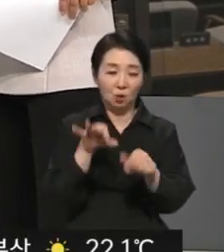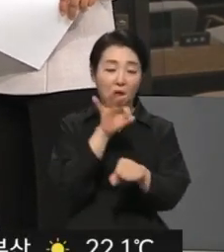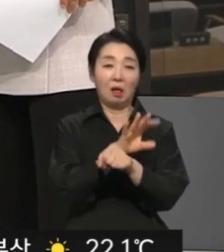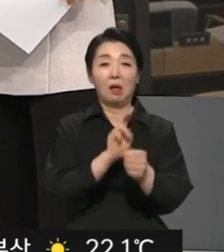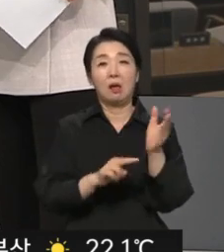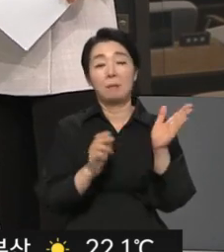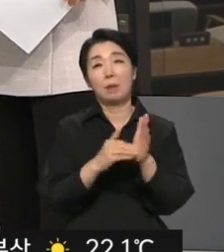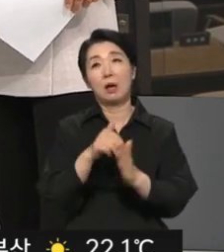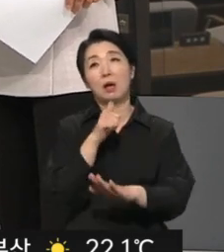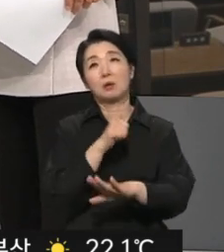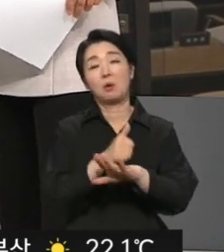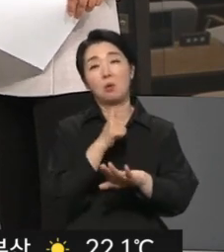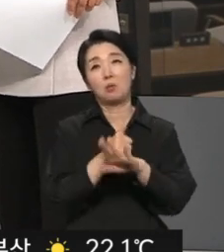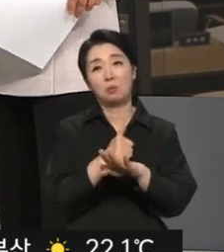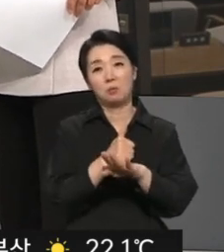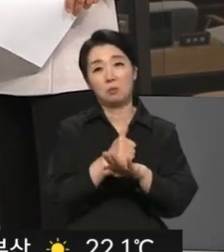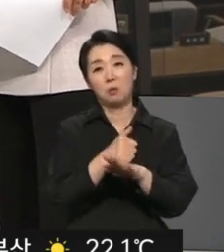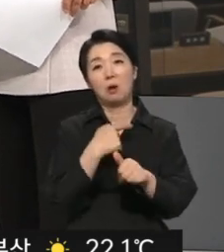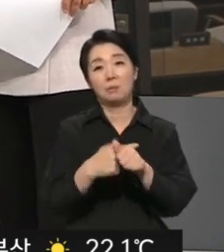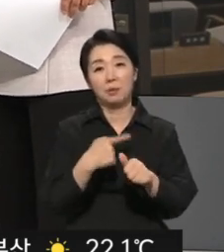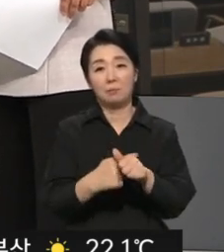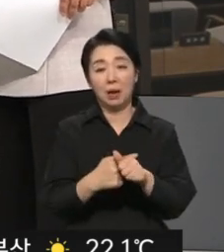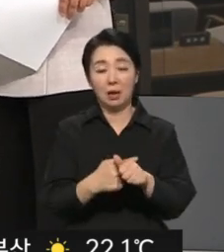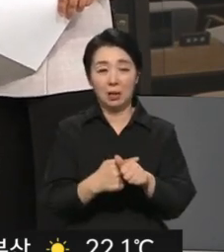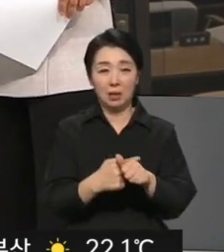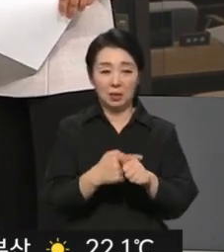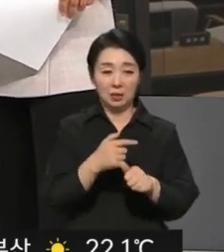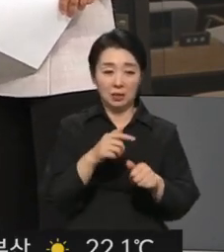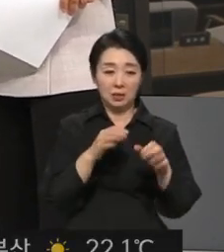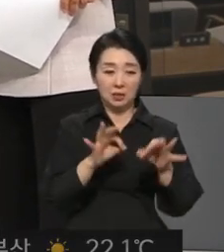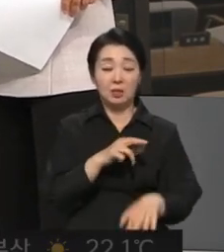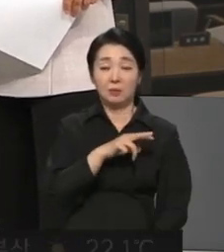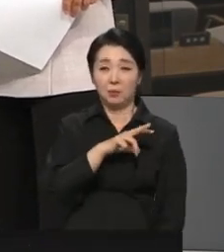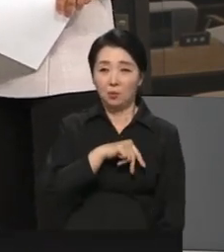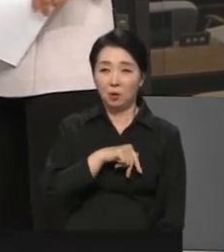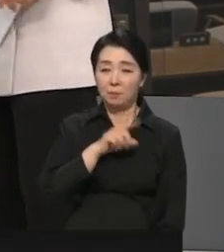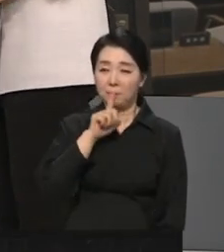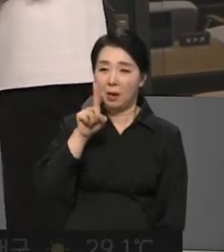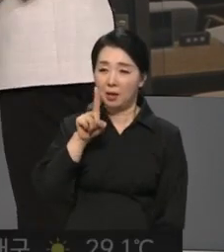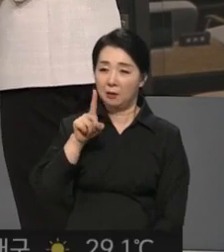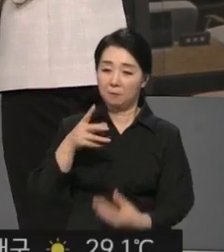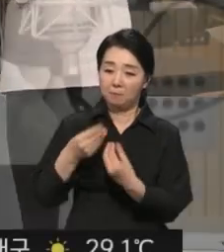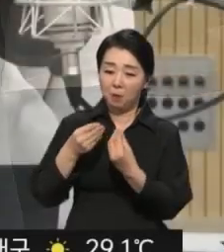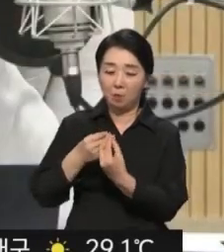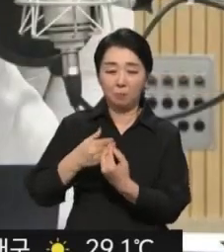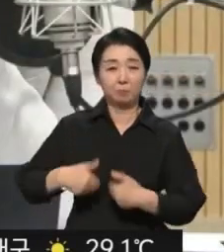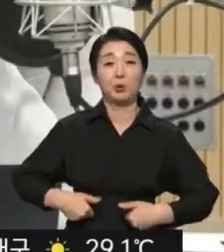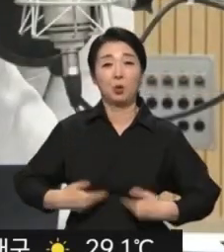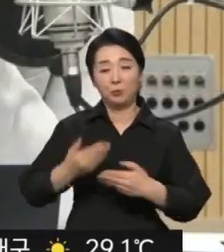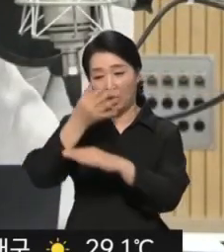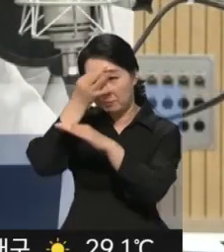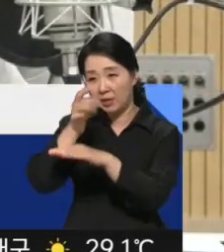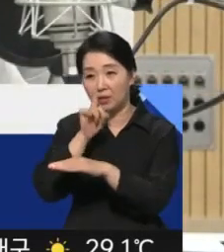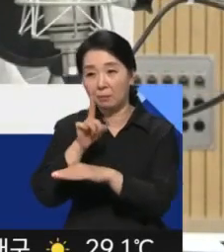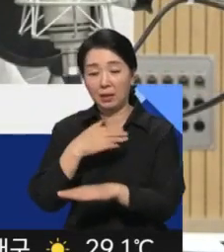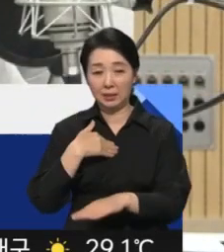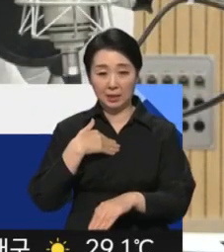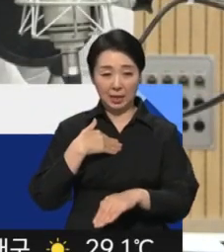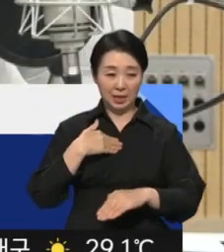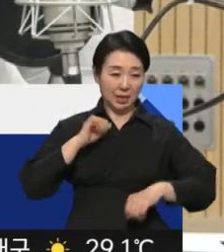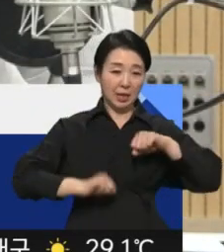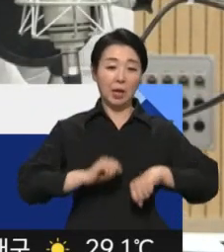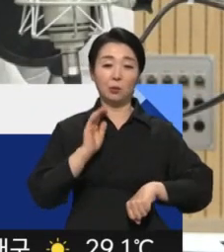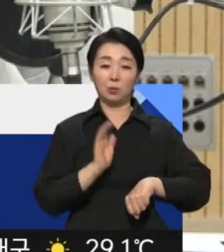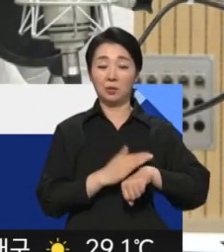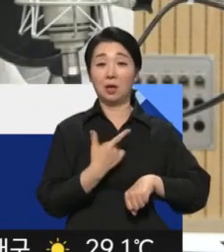의원은 오늘 이 부분에 대해서는 두말할 여지가 없다며 사과했습니다. 너무나 제가 잘못한 일이라고 생각이